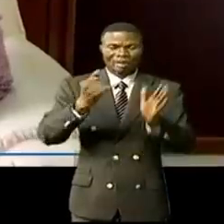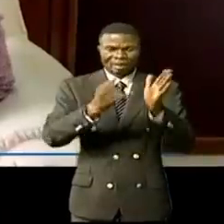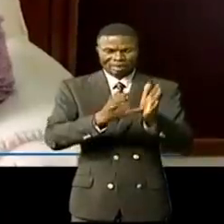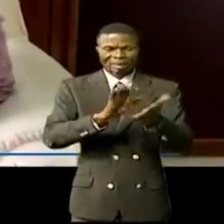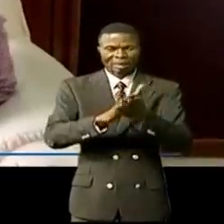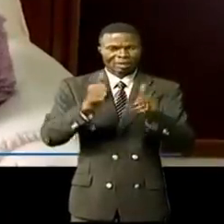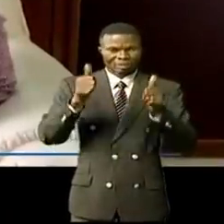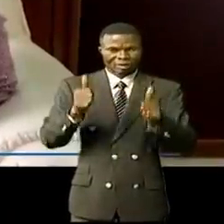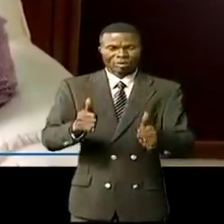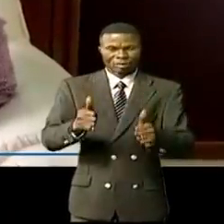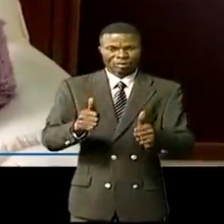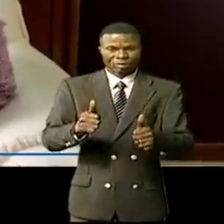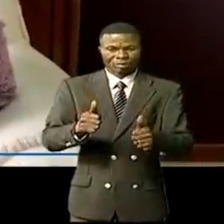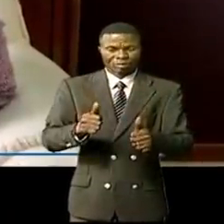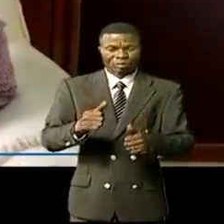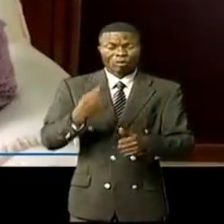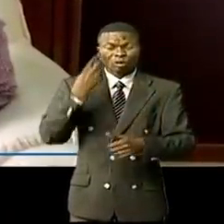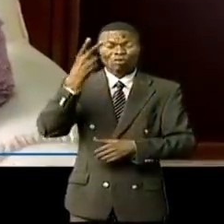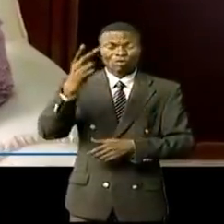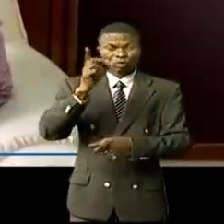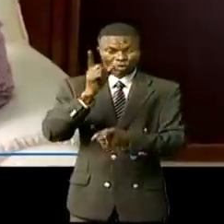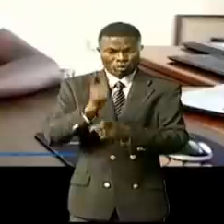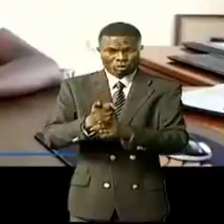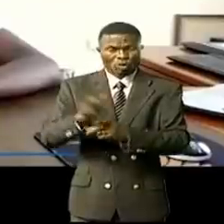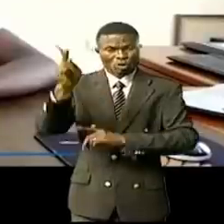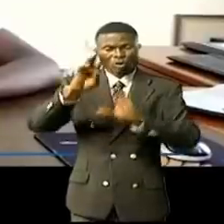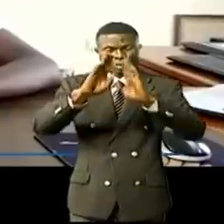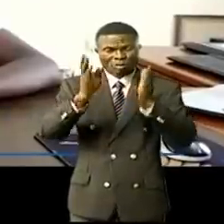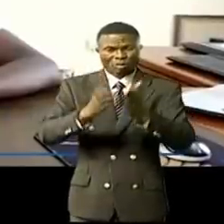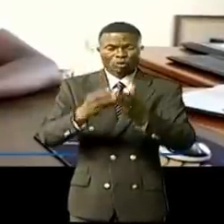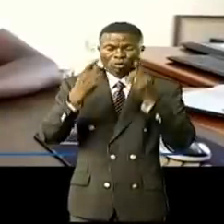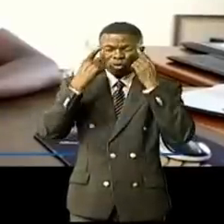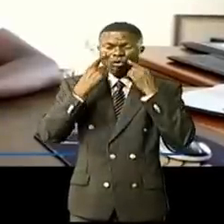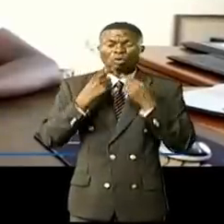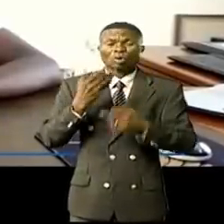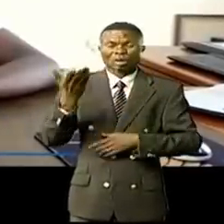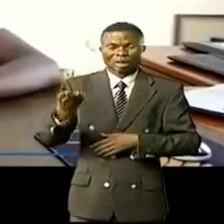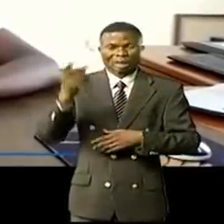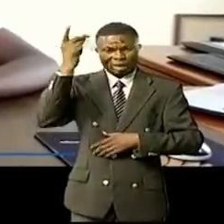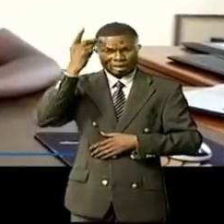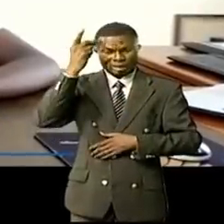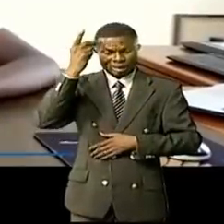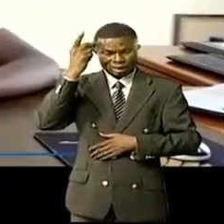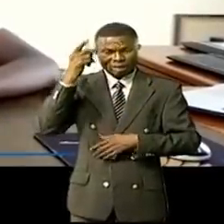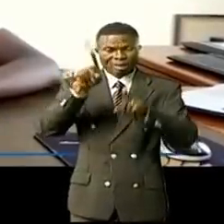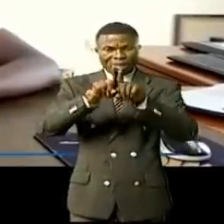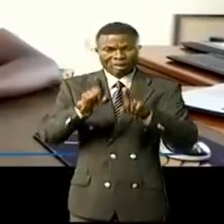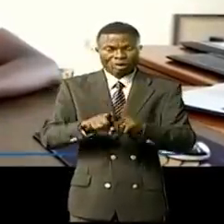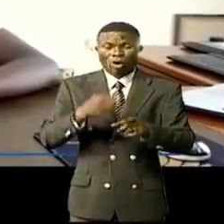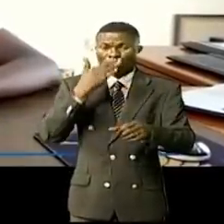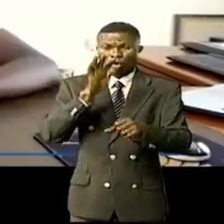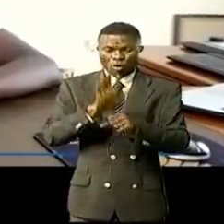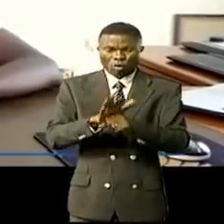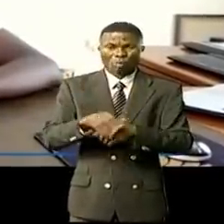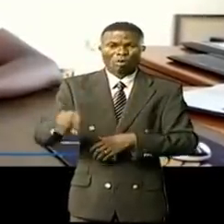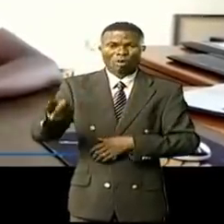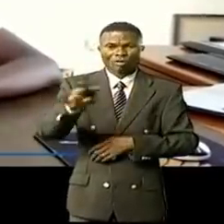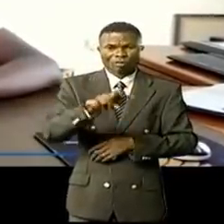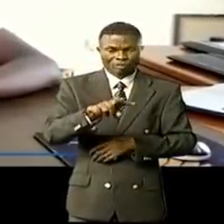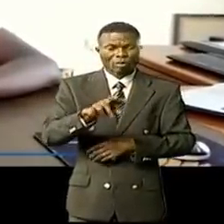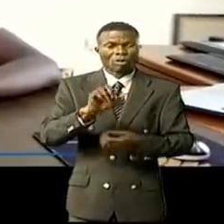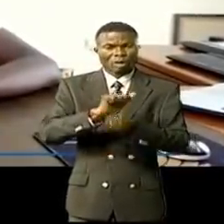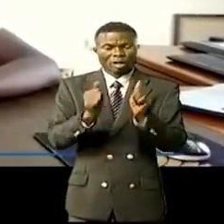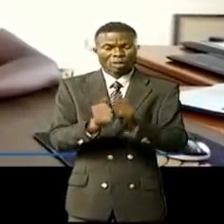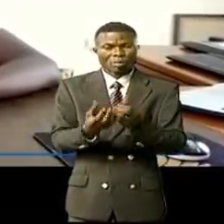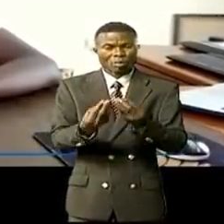été ressenti hein, dans la population et dans notre clientèle à Kinshasa et nous promettons que la